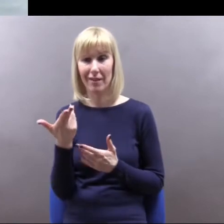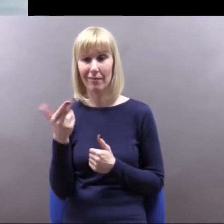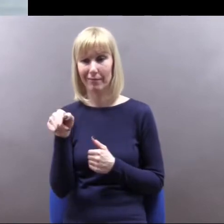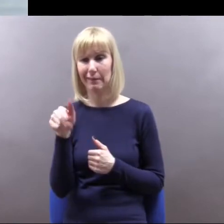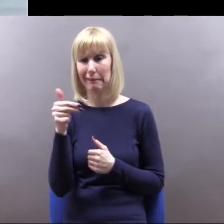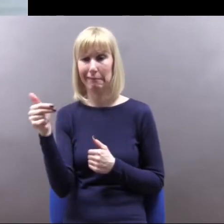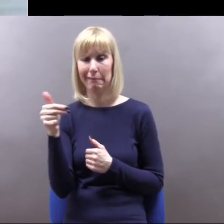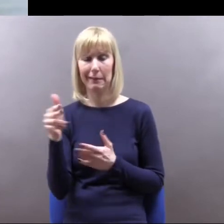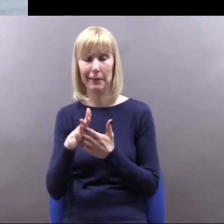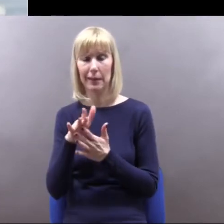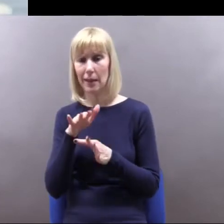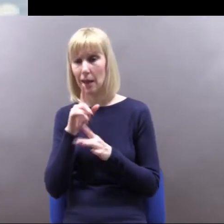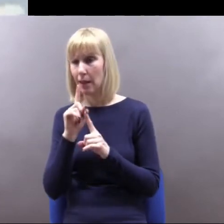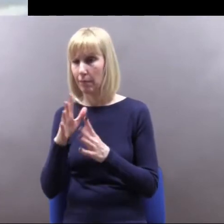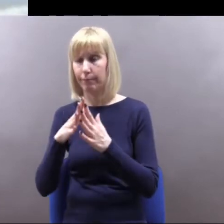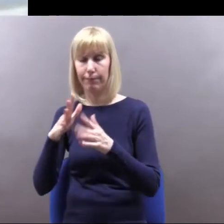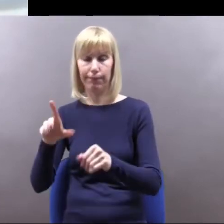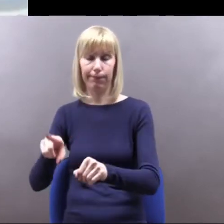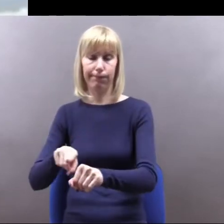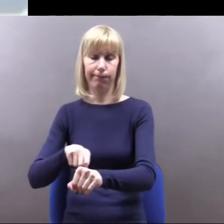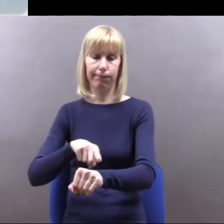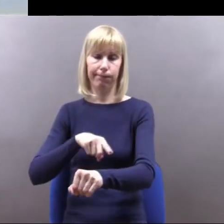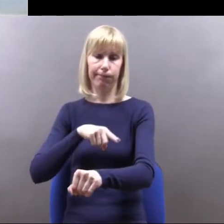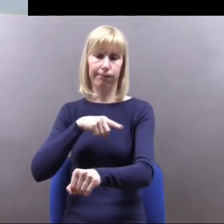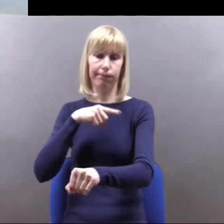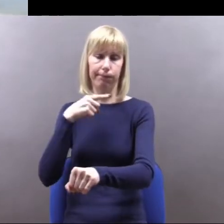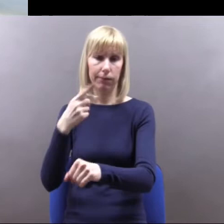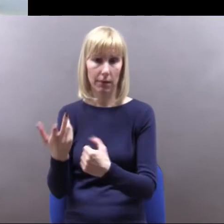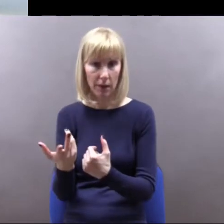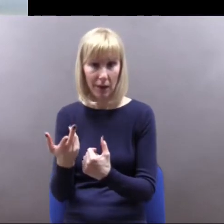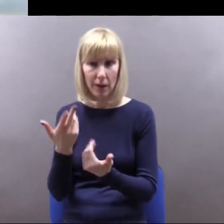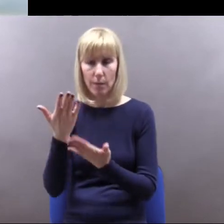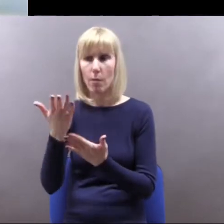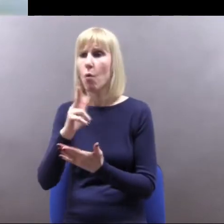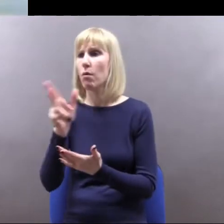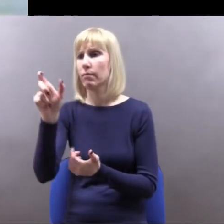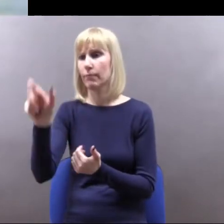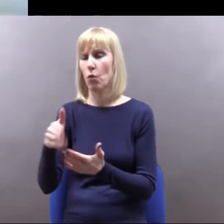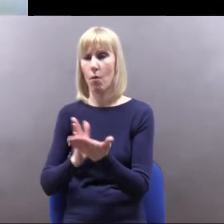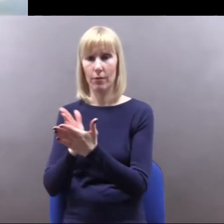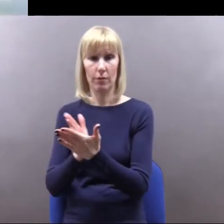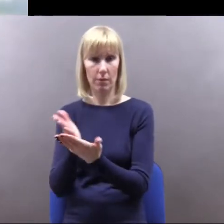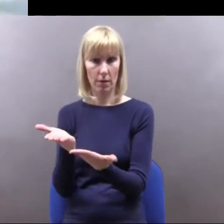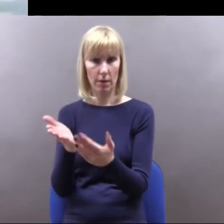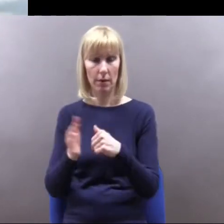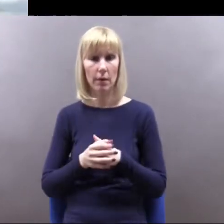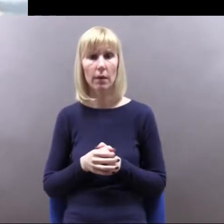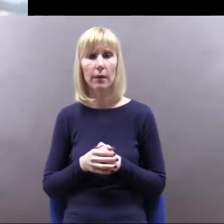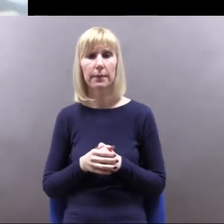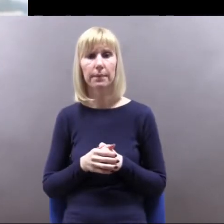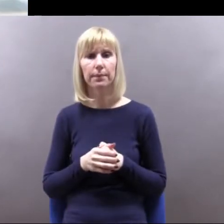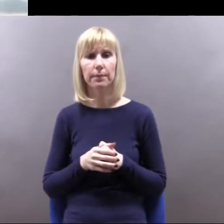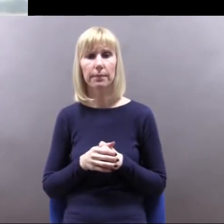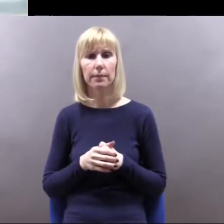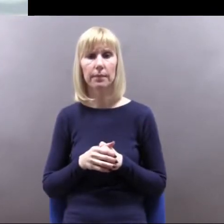jest drugi temat rzeka, bo jeszcze się nie zdarzyło tak, żeby można z takiego urządzenia